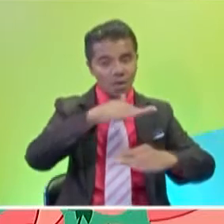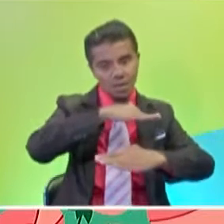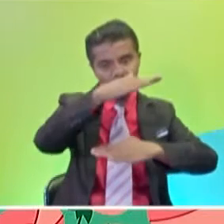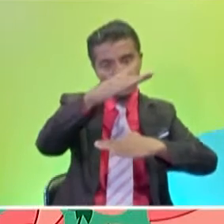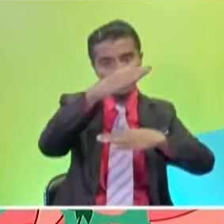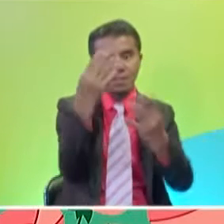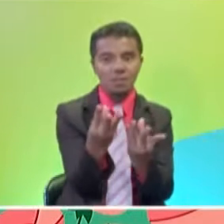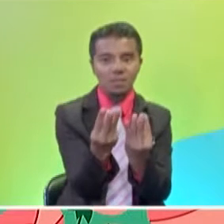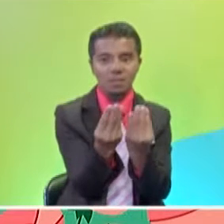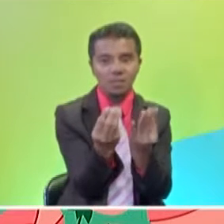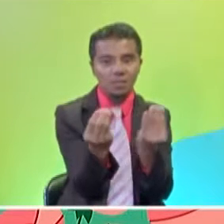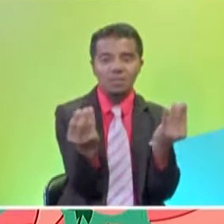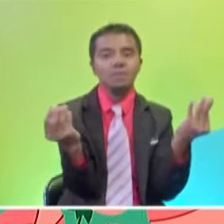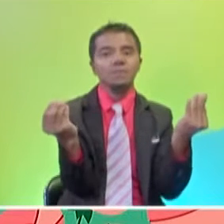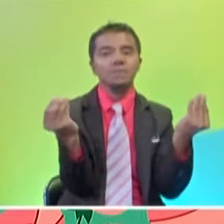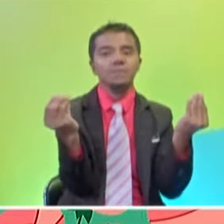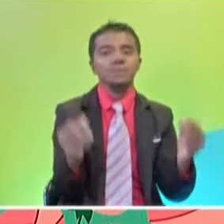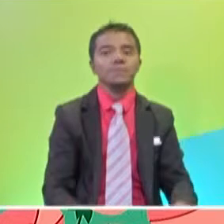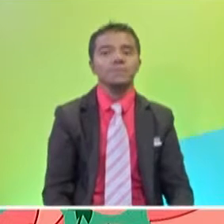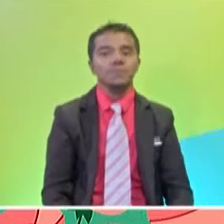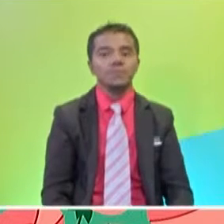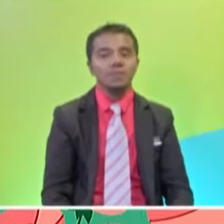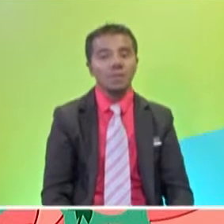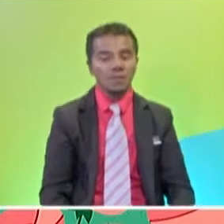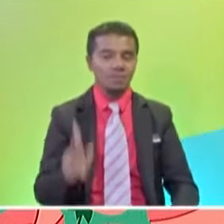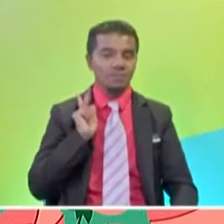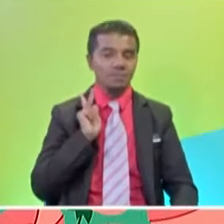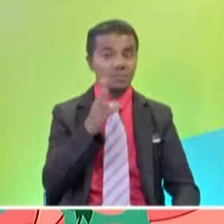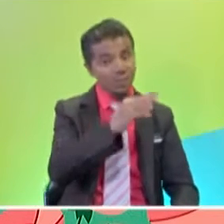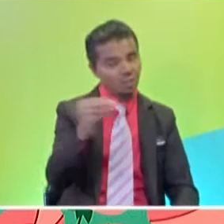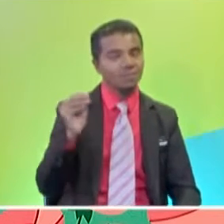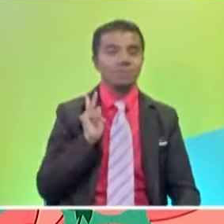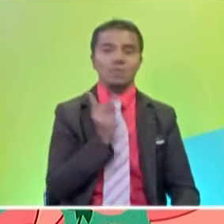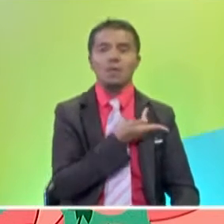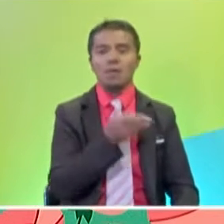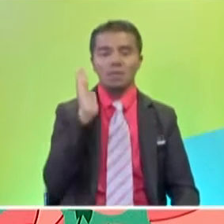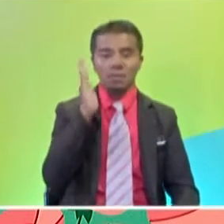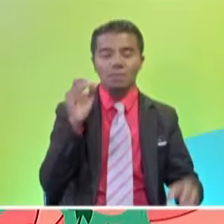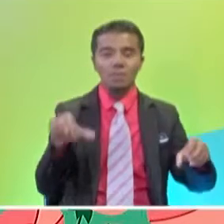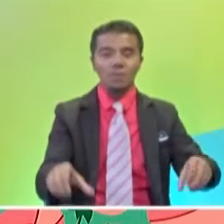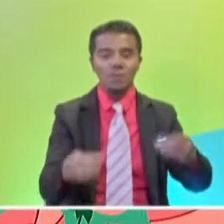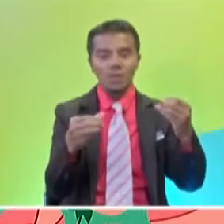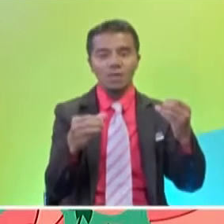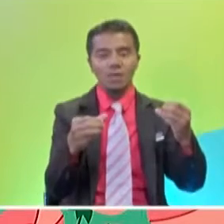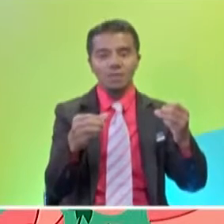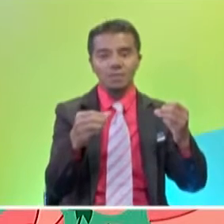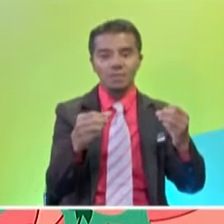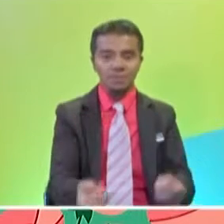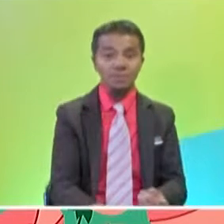Seterusnya kita akan membuat lubang yang kecil. Membuat satu lubang tidak terlalu